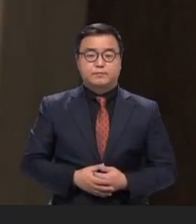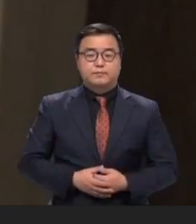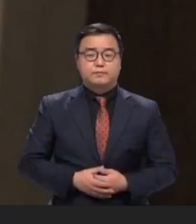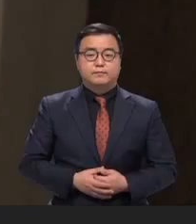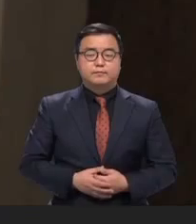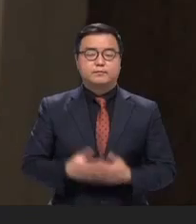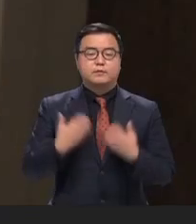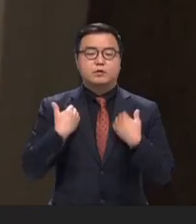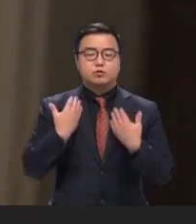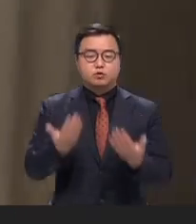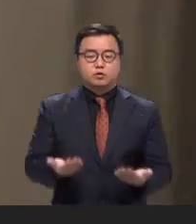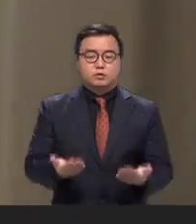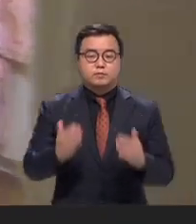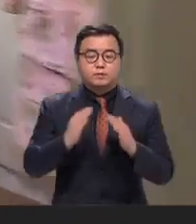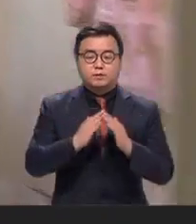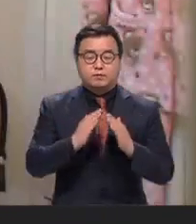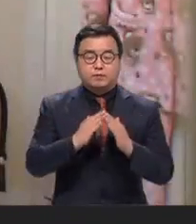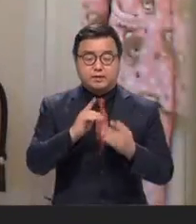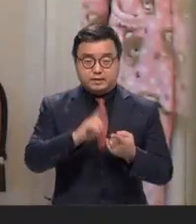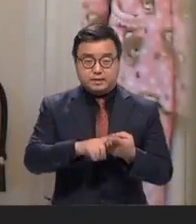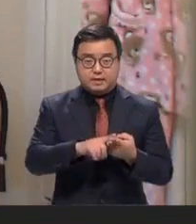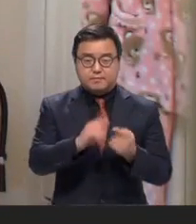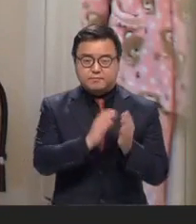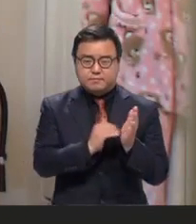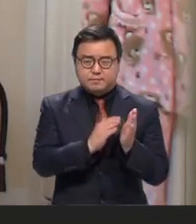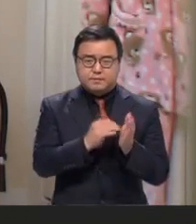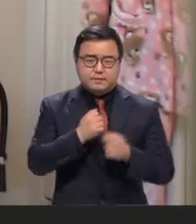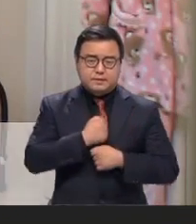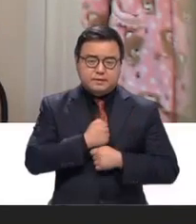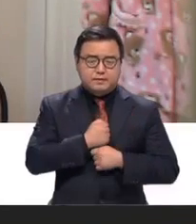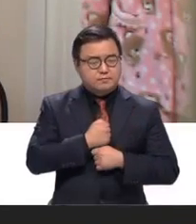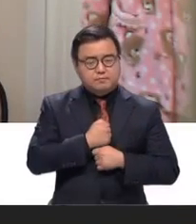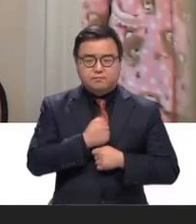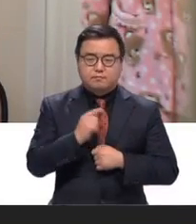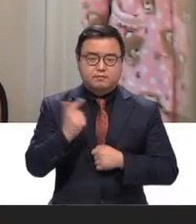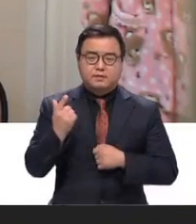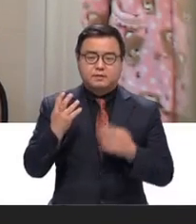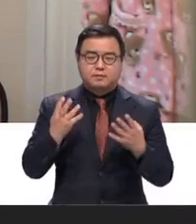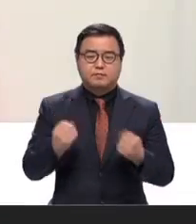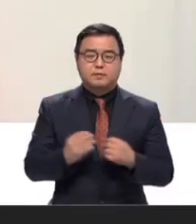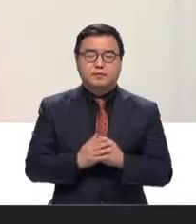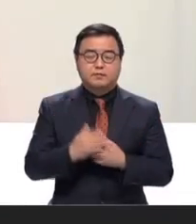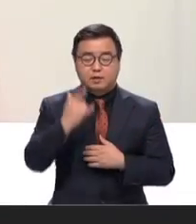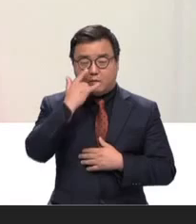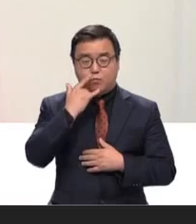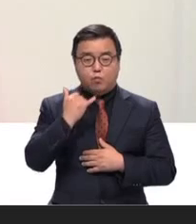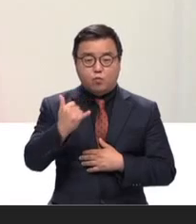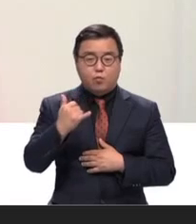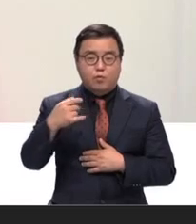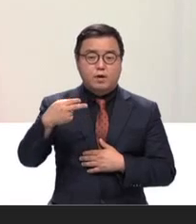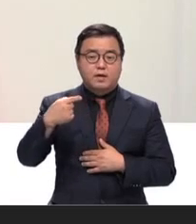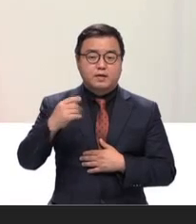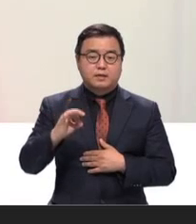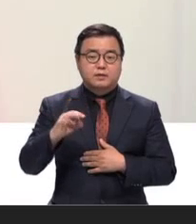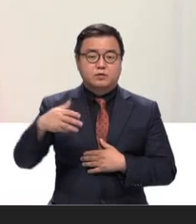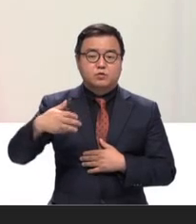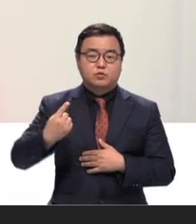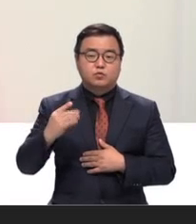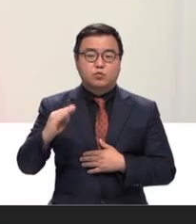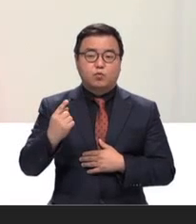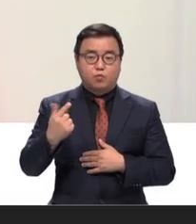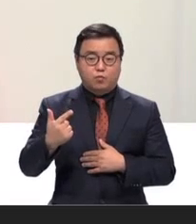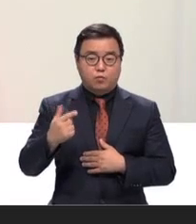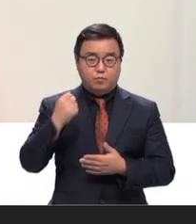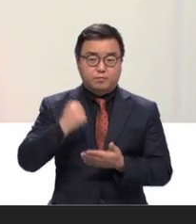가지고. 쉼터에 대한 비밀 유지가 지켜지지 않는 것도 문제입니다. 부모가 등 초본을 발급받은 다음 쉼터의